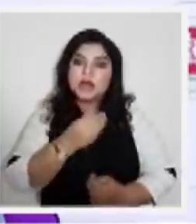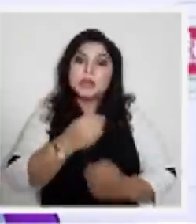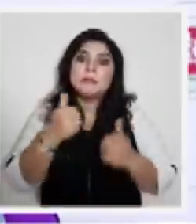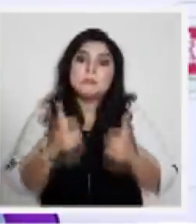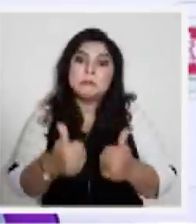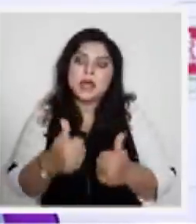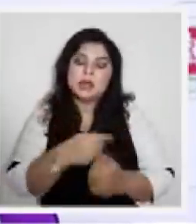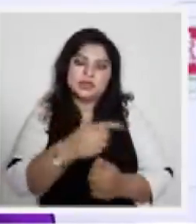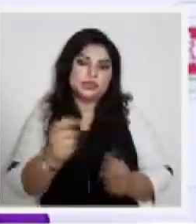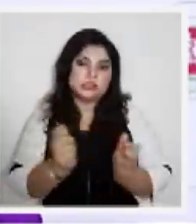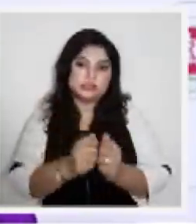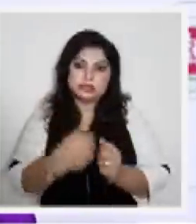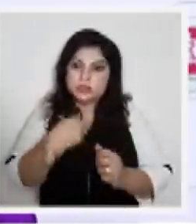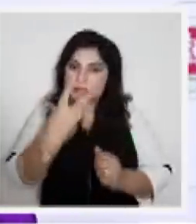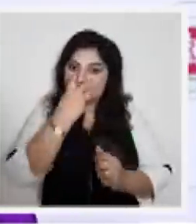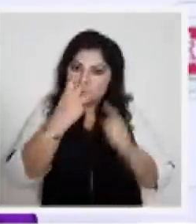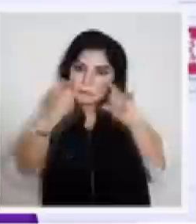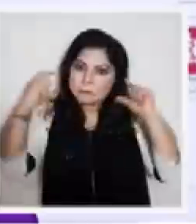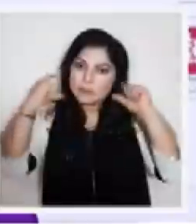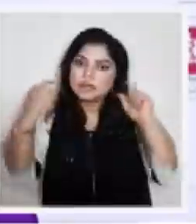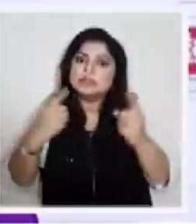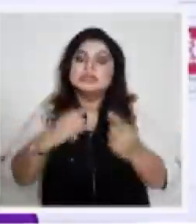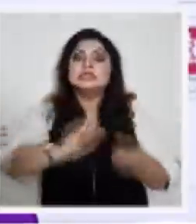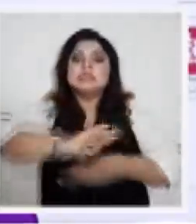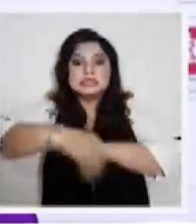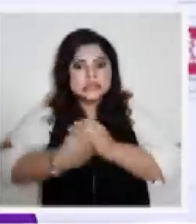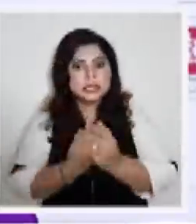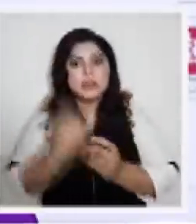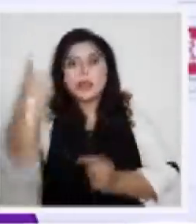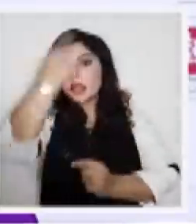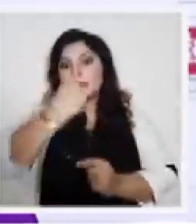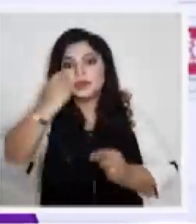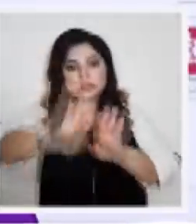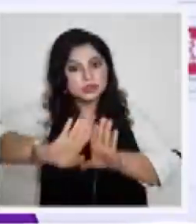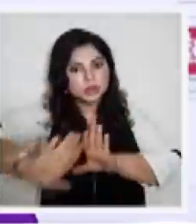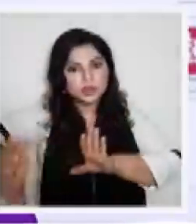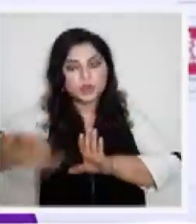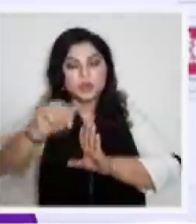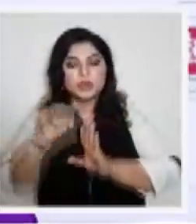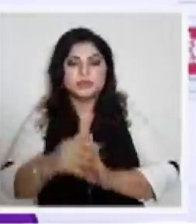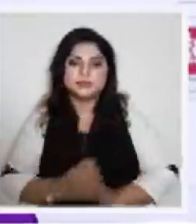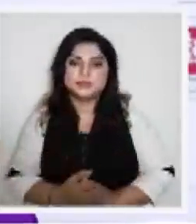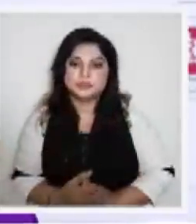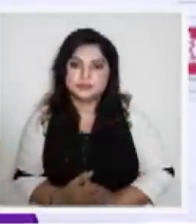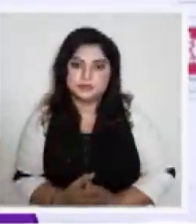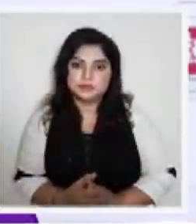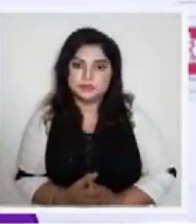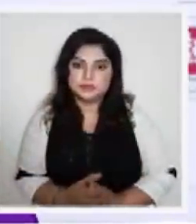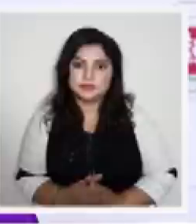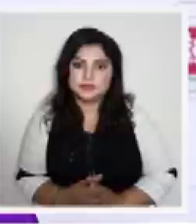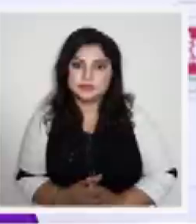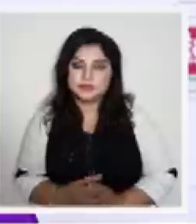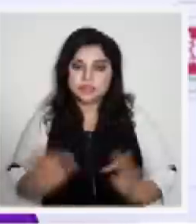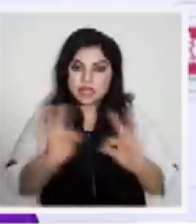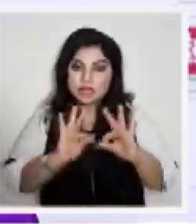অধ্যায় বা প্রত্যেকটি যা মেজারমেন্ট বা আমরা ধাপ বলি প্রত্যেকটাই একসাথে পালন করতে হবে, যেমন মাস্ক পরা, হাত ধোয়া,